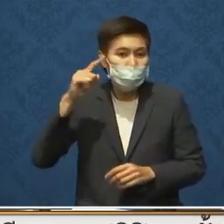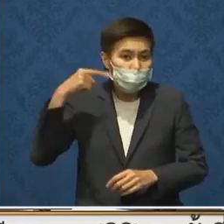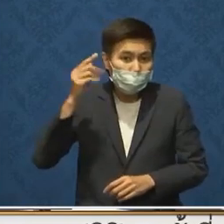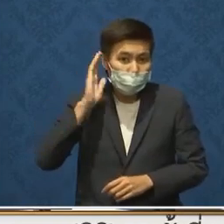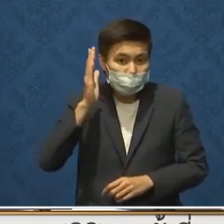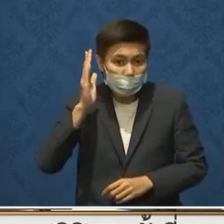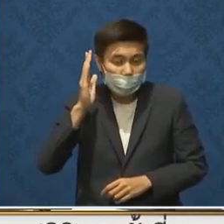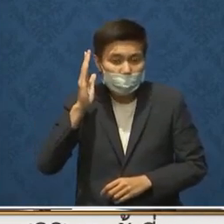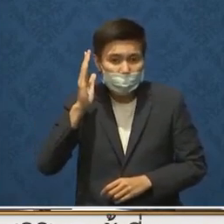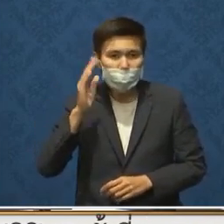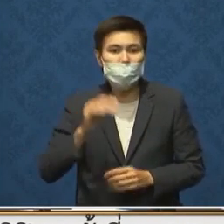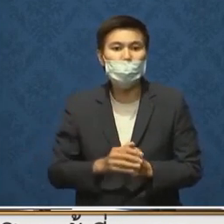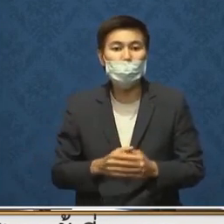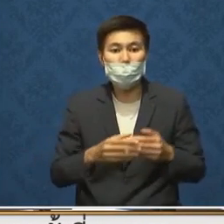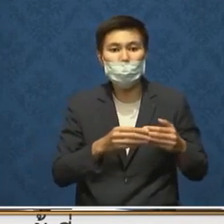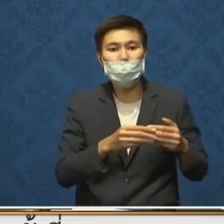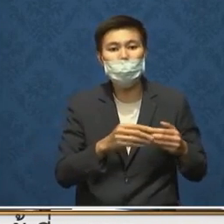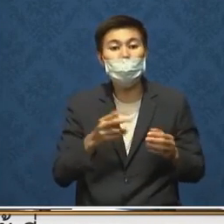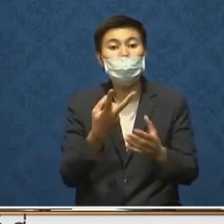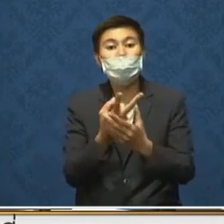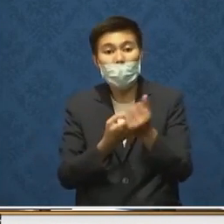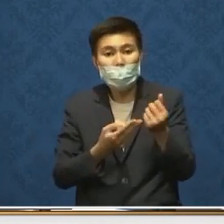ัไปคาตัวตายอยางนี้ก็มี